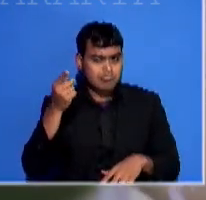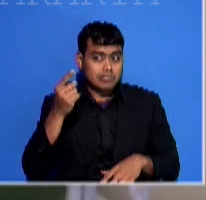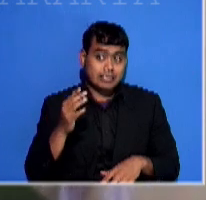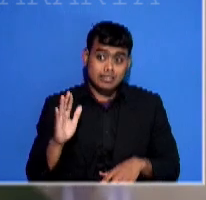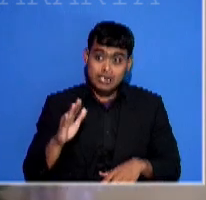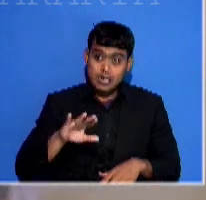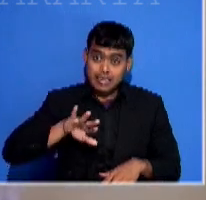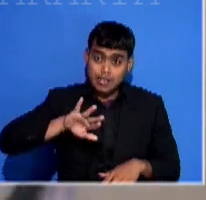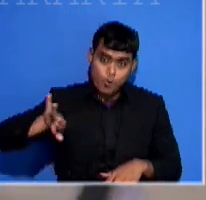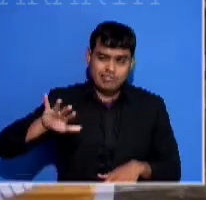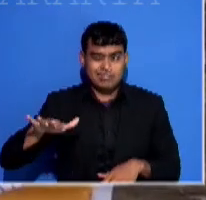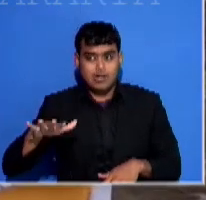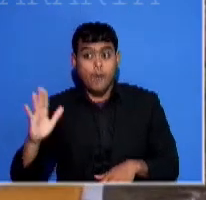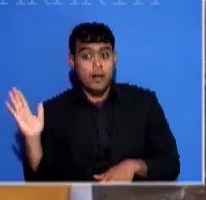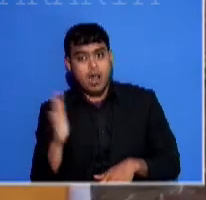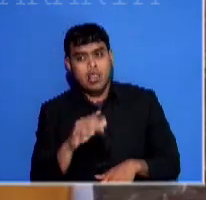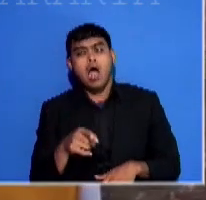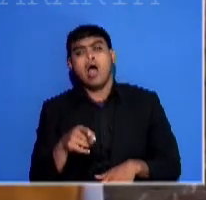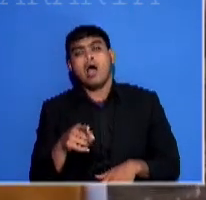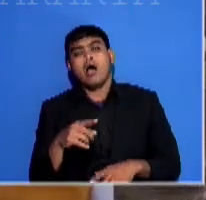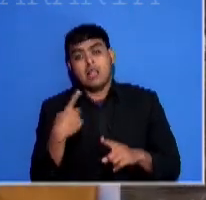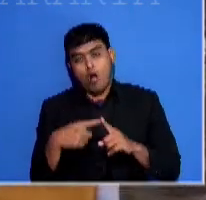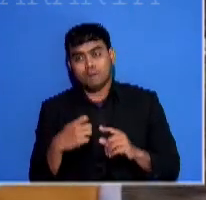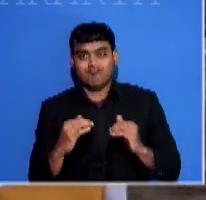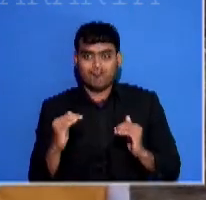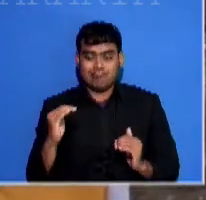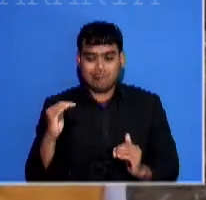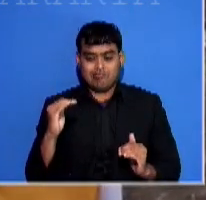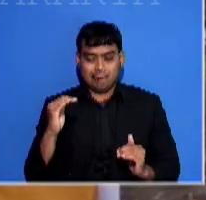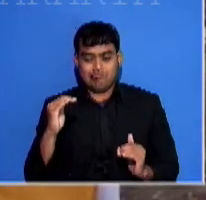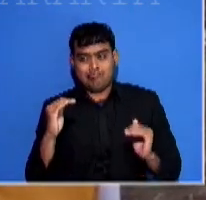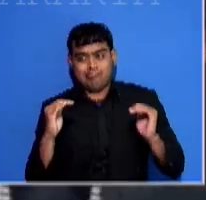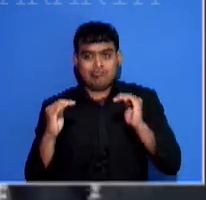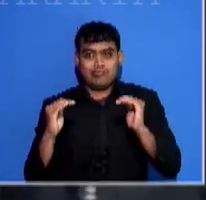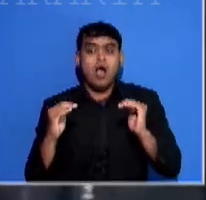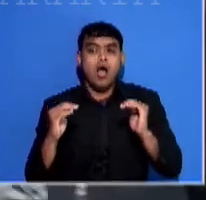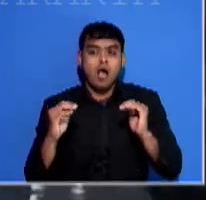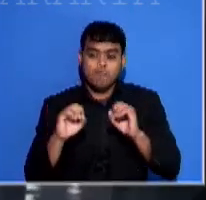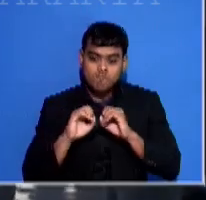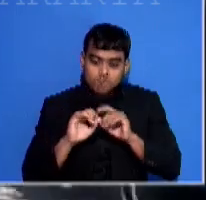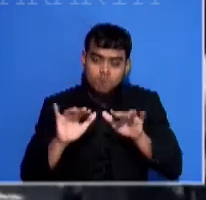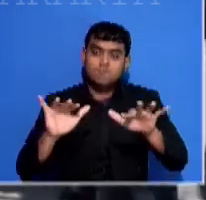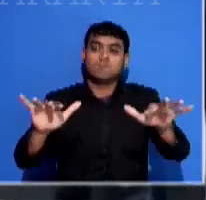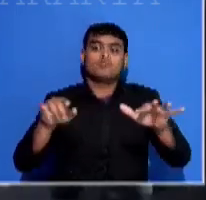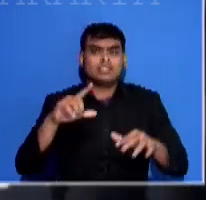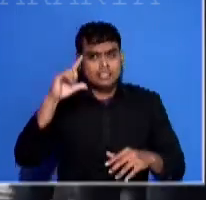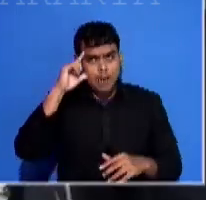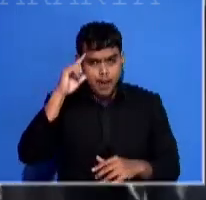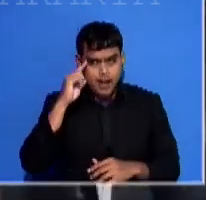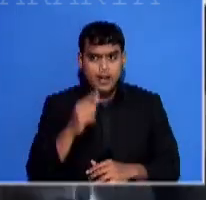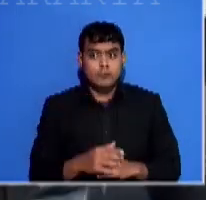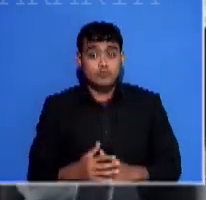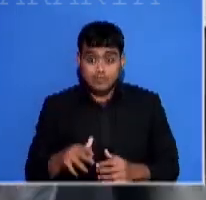Turut membantu mempromosikan kawasan wisata di Sleman, Badan Promosi Pariwisata Sleman BPPS Sleman mengajak para travel agent atau